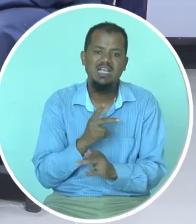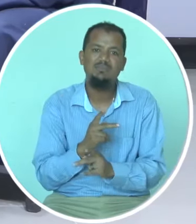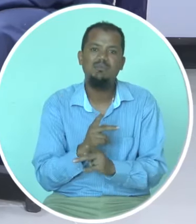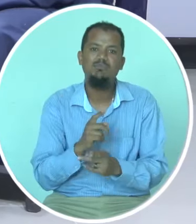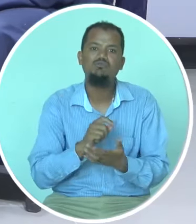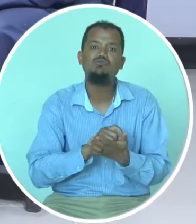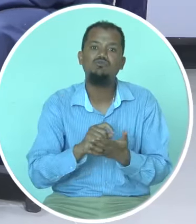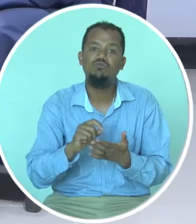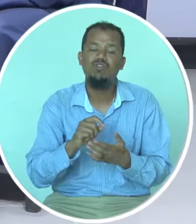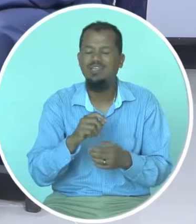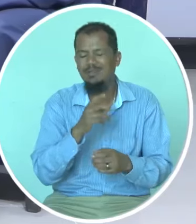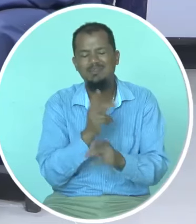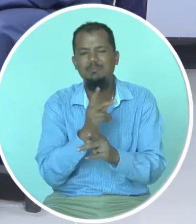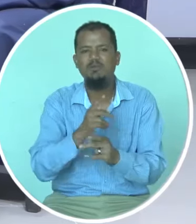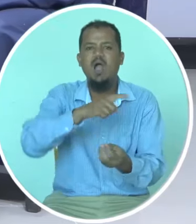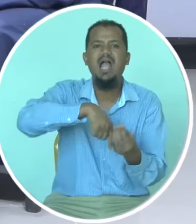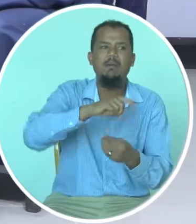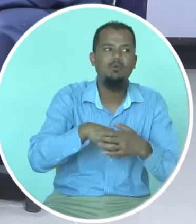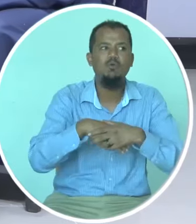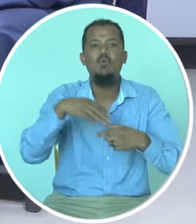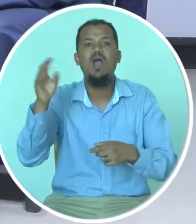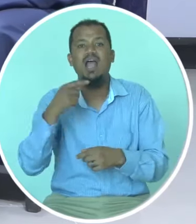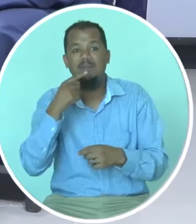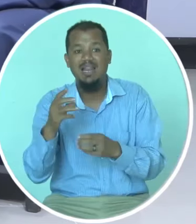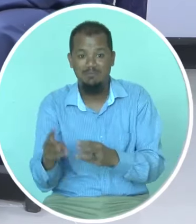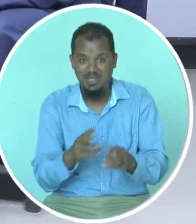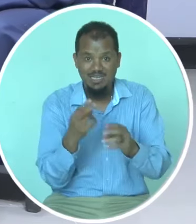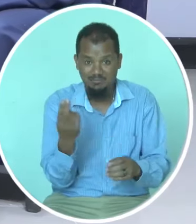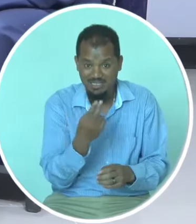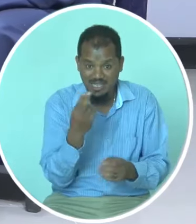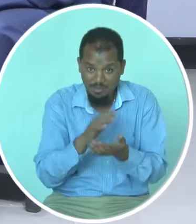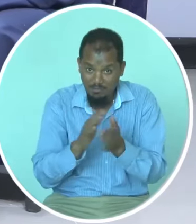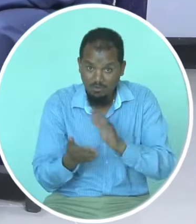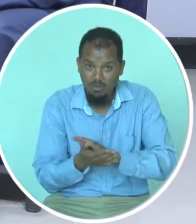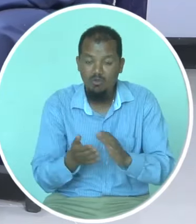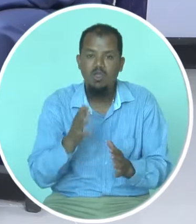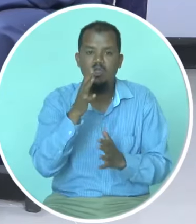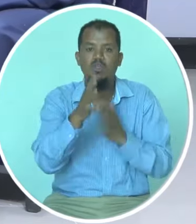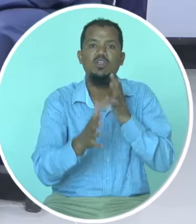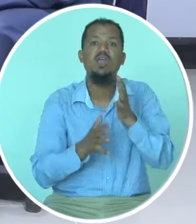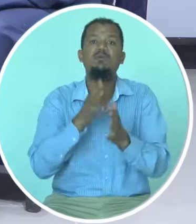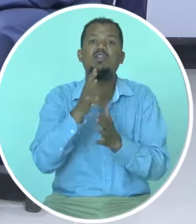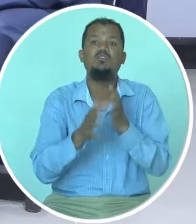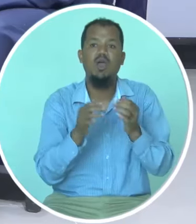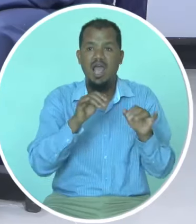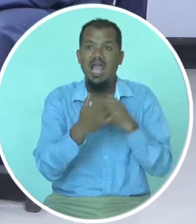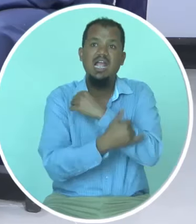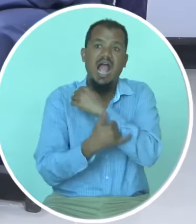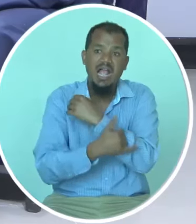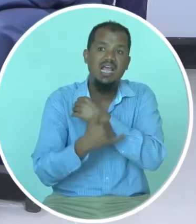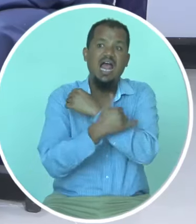ከምንጠብቀው ስኮፕ ወይም ከምናስበው አካባቢም ወጣ ባለ መንገድ ምንገለገልበት ከሆነ የምልክት ቋንቋን ከሀገር